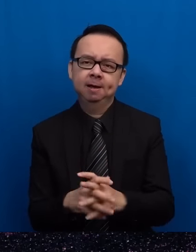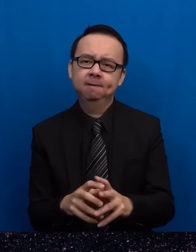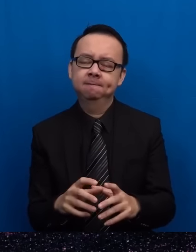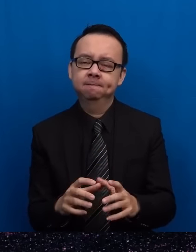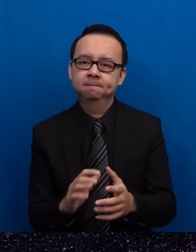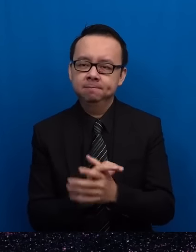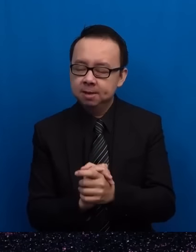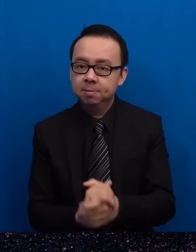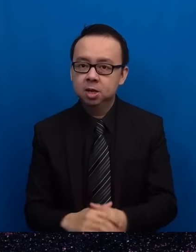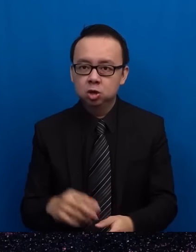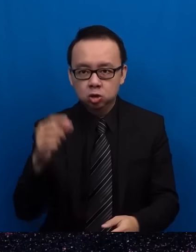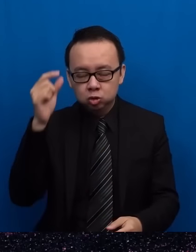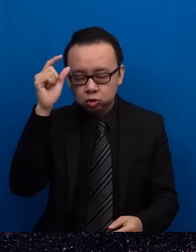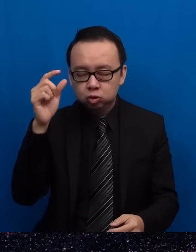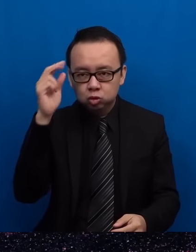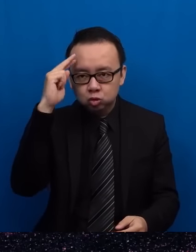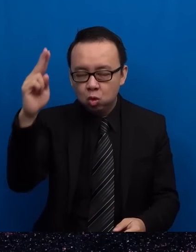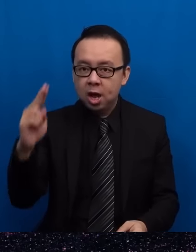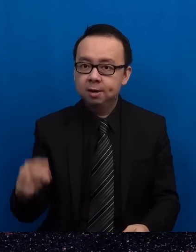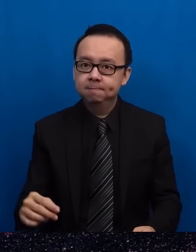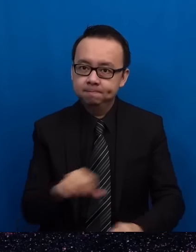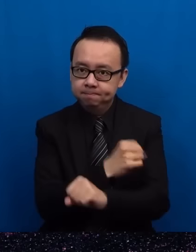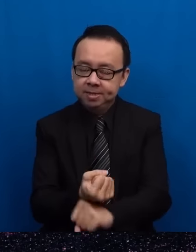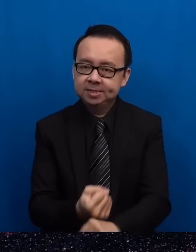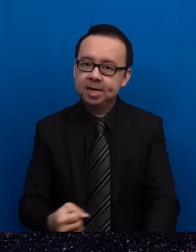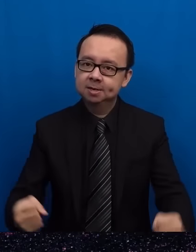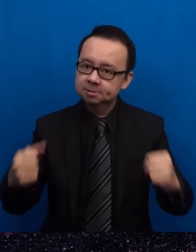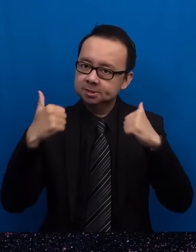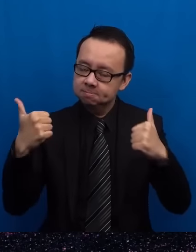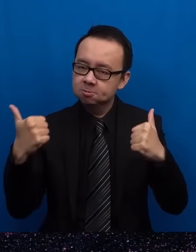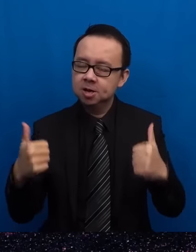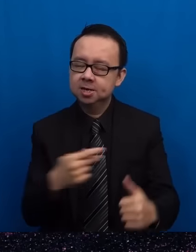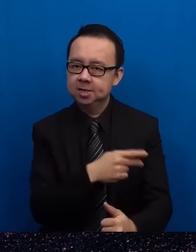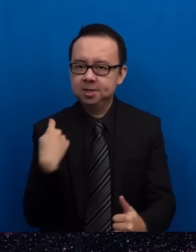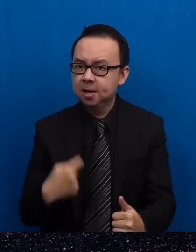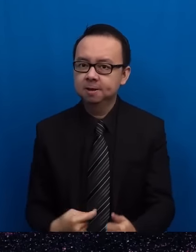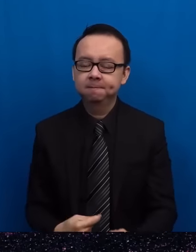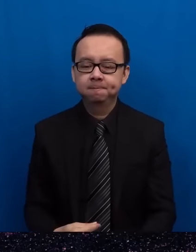Tuhan sanggup sembuhkan. Kesembuhan ilahi itu ada, kesehatan ilahi juga